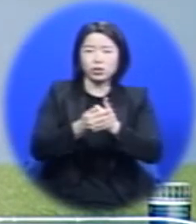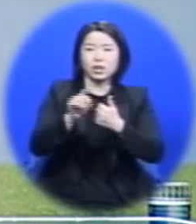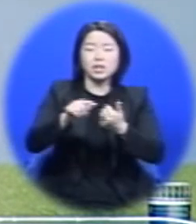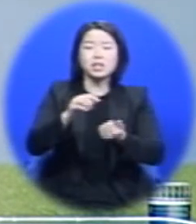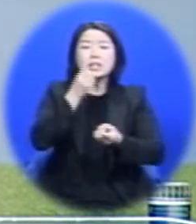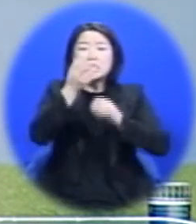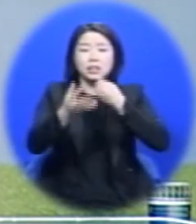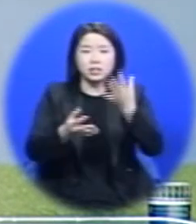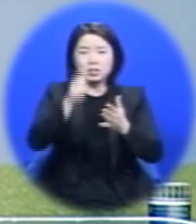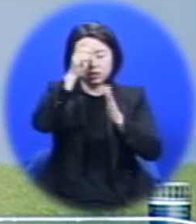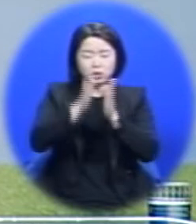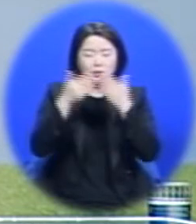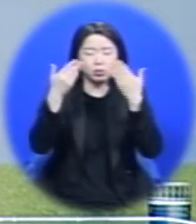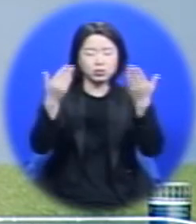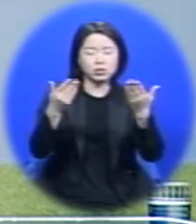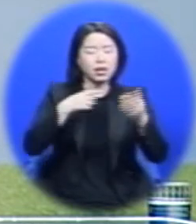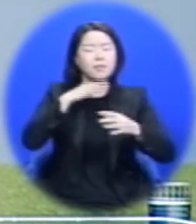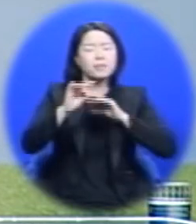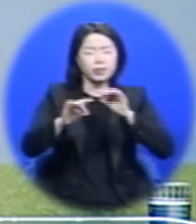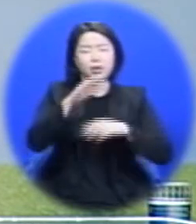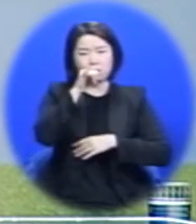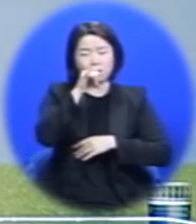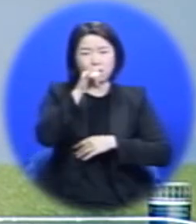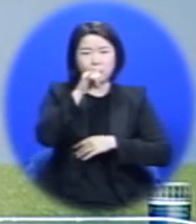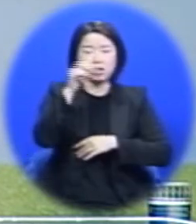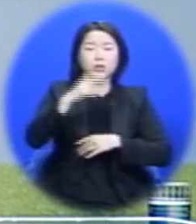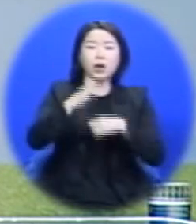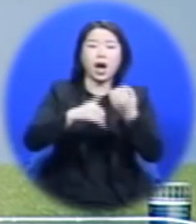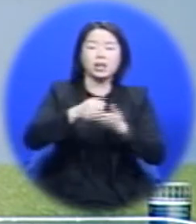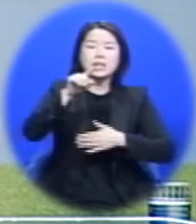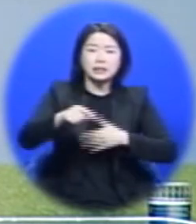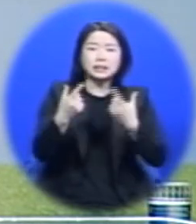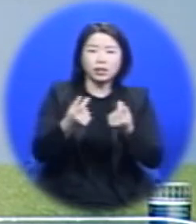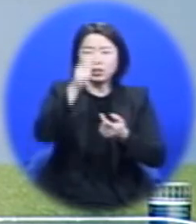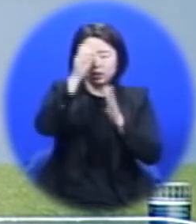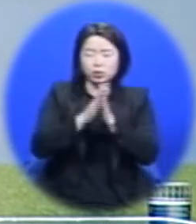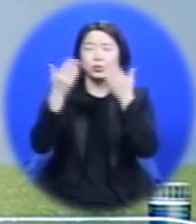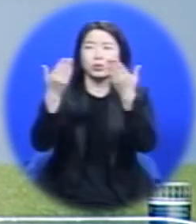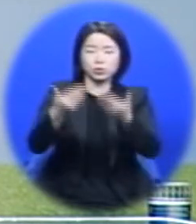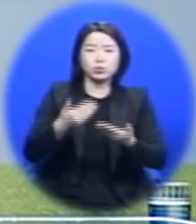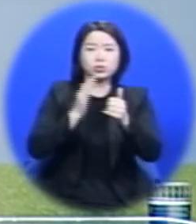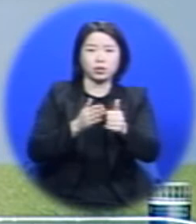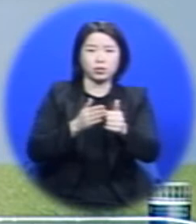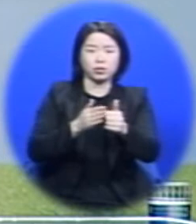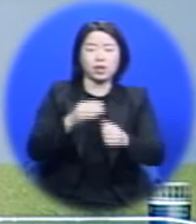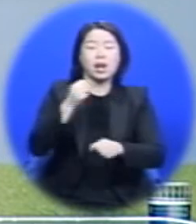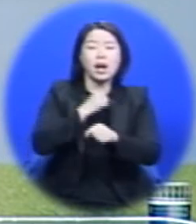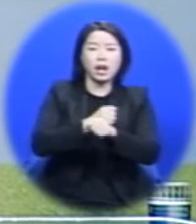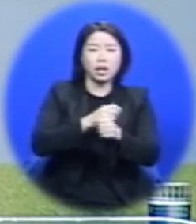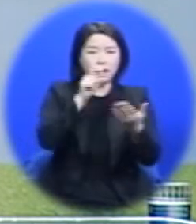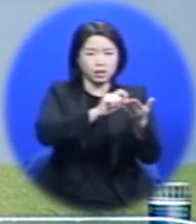나오는 기도가 그게 진짜 갈급함이구나. 그리고 하나님께 하나님 저에게 그런 기도를 주세요, 그렇게